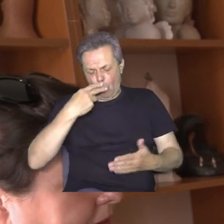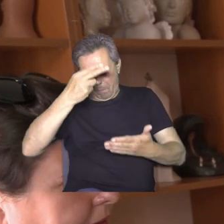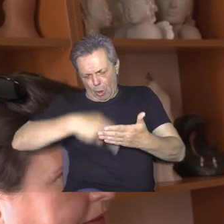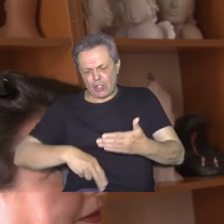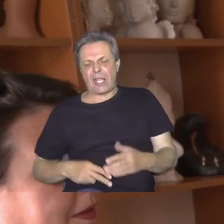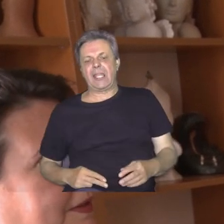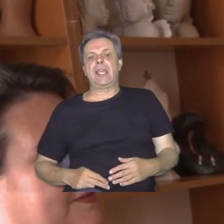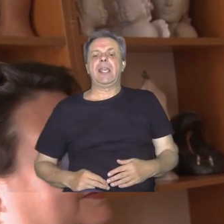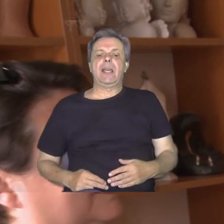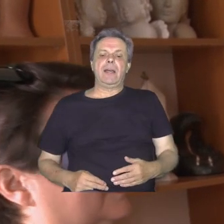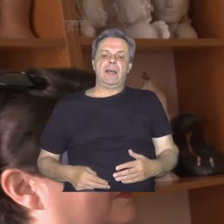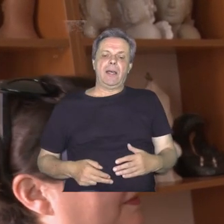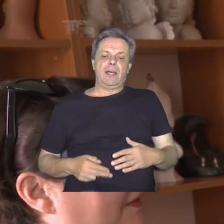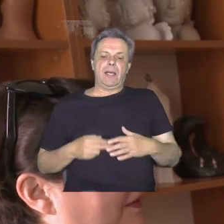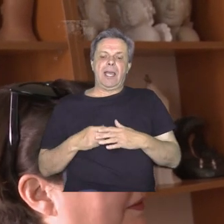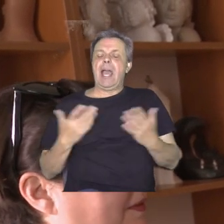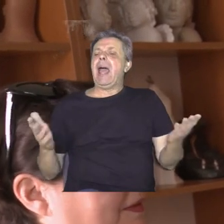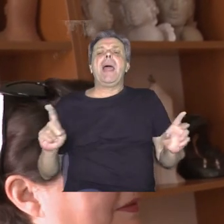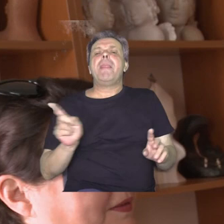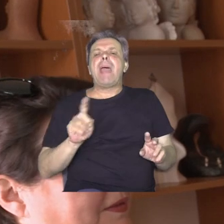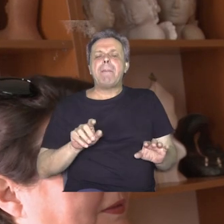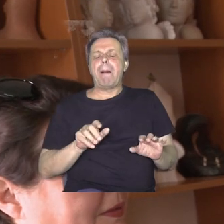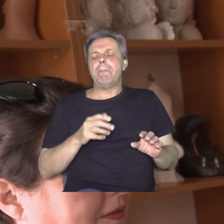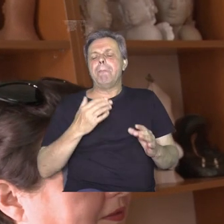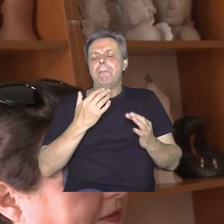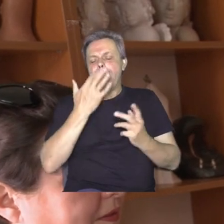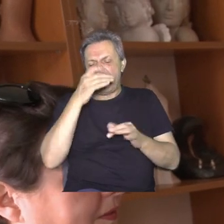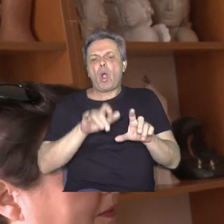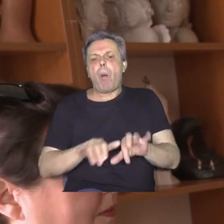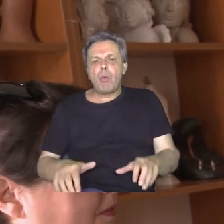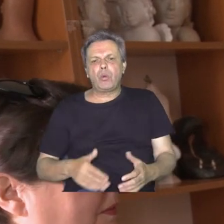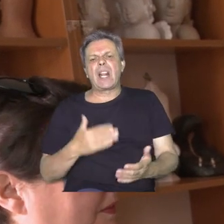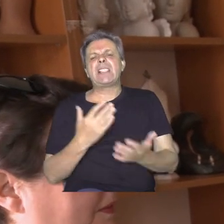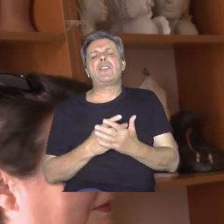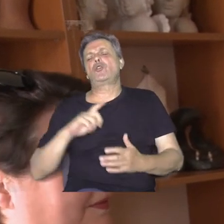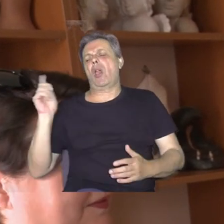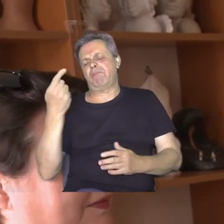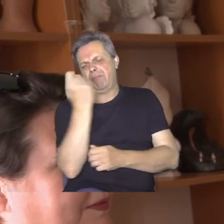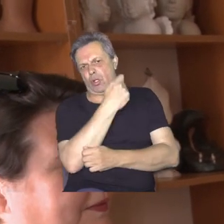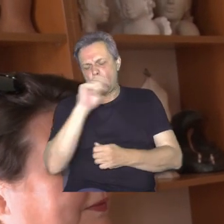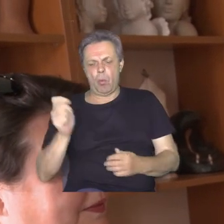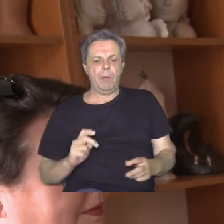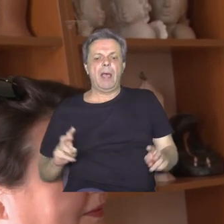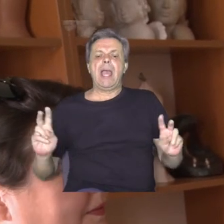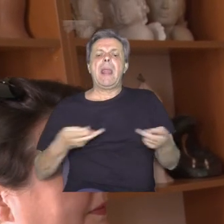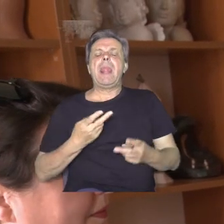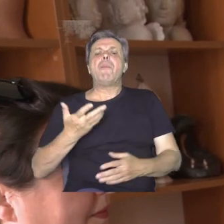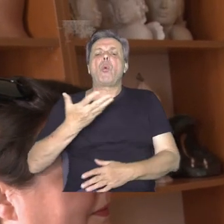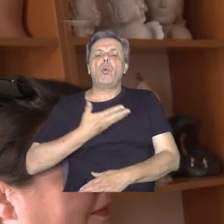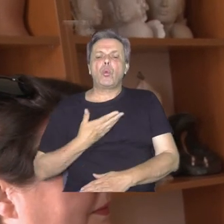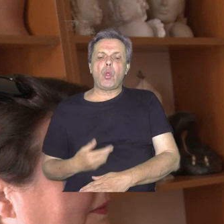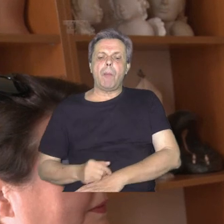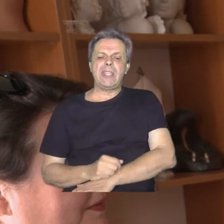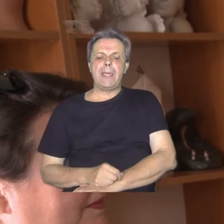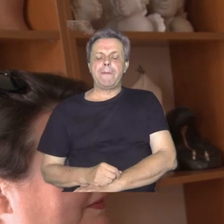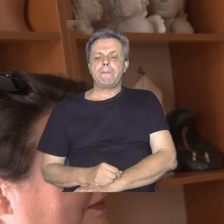mogu pročitati, nemam kompjutor jer je ja zbog visoke cijene ne mogu